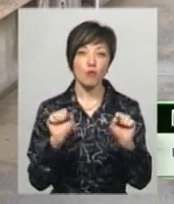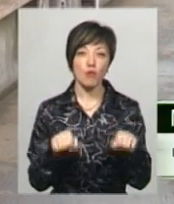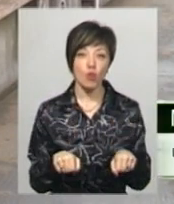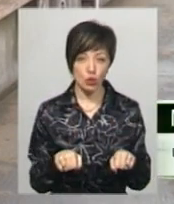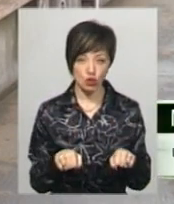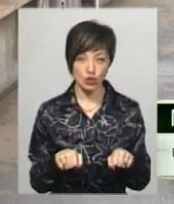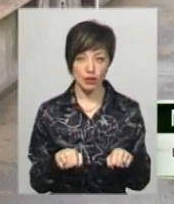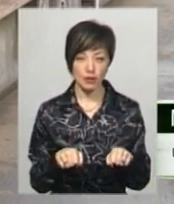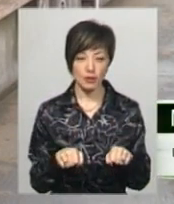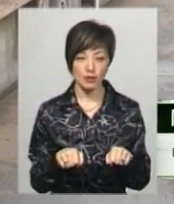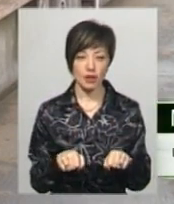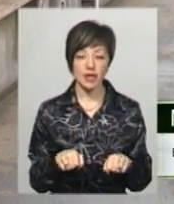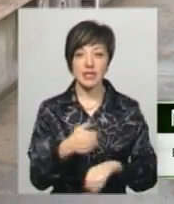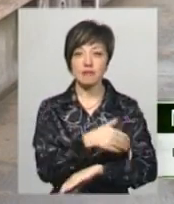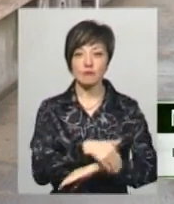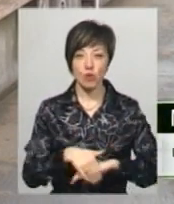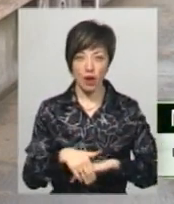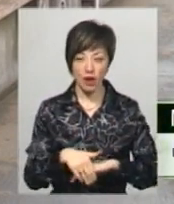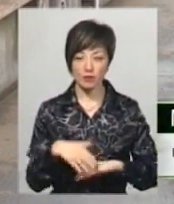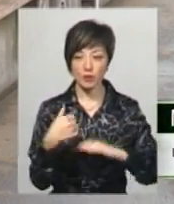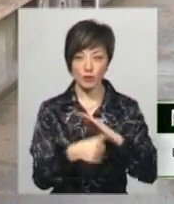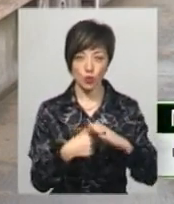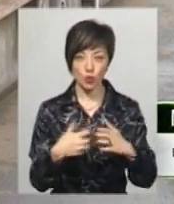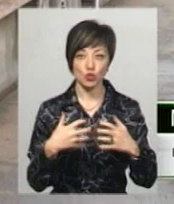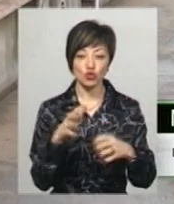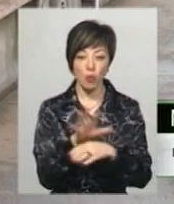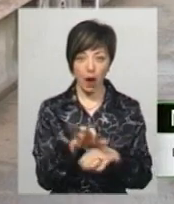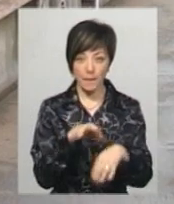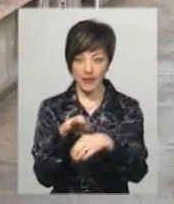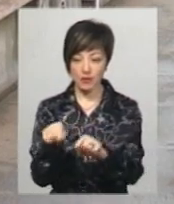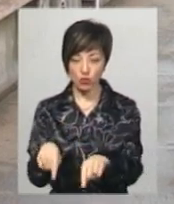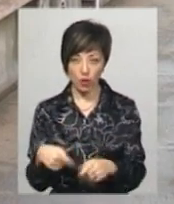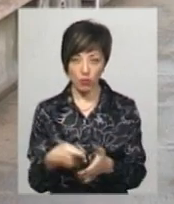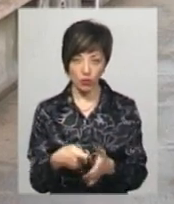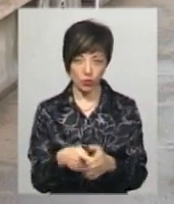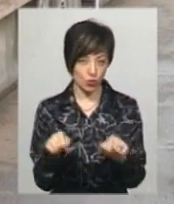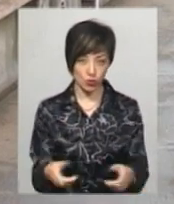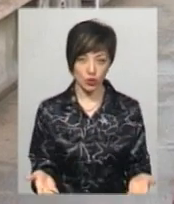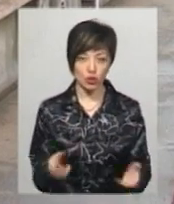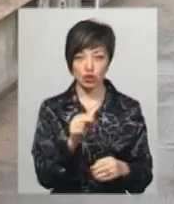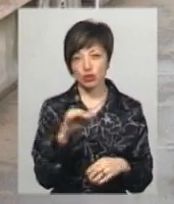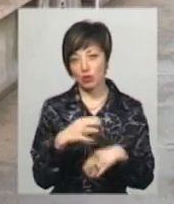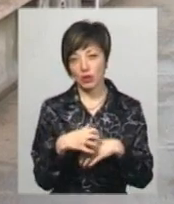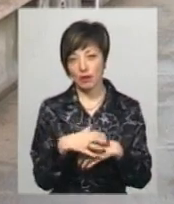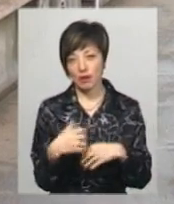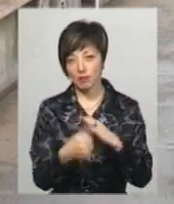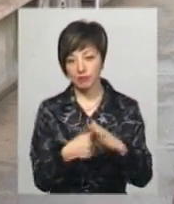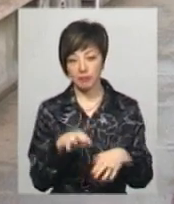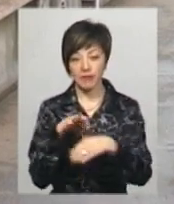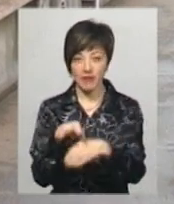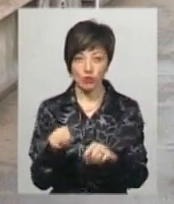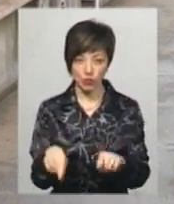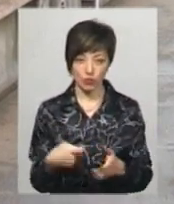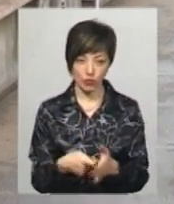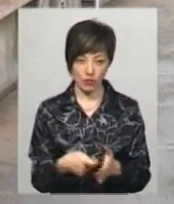з двора безпритульну собаку привезти сюди і погодувати тут, чи безпритульного кота привезти і